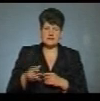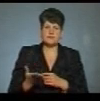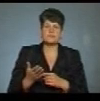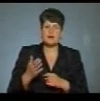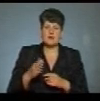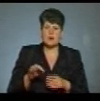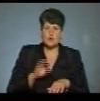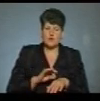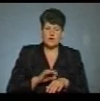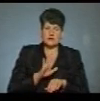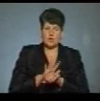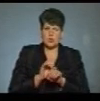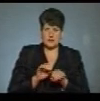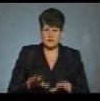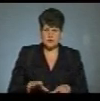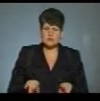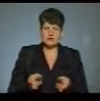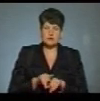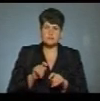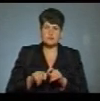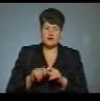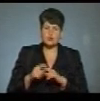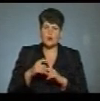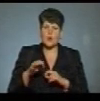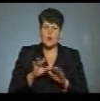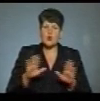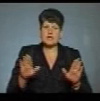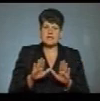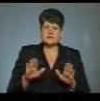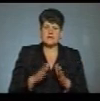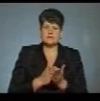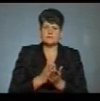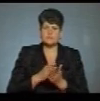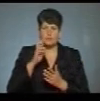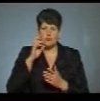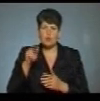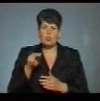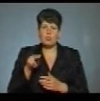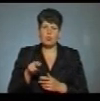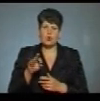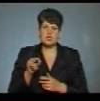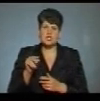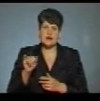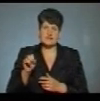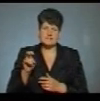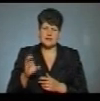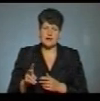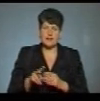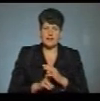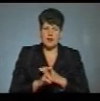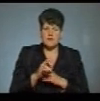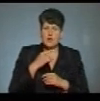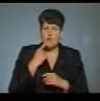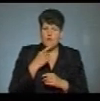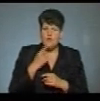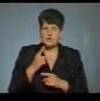патріархату, хворих на коронавірус. Також обстежують хористів, які співають на богослужіннях у Почаївській лаврі. Оксана Чайчук каже, що